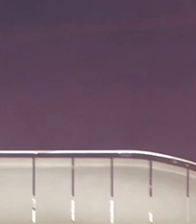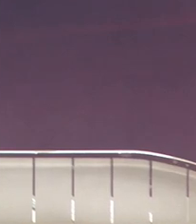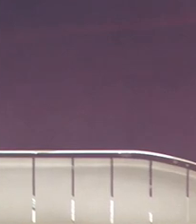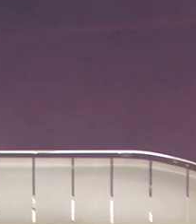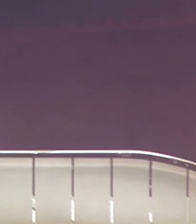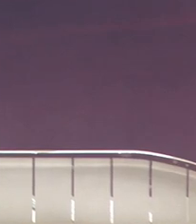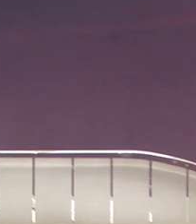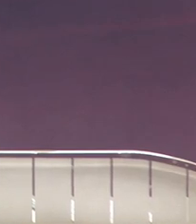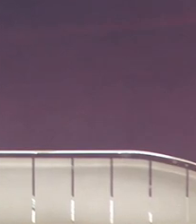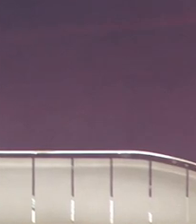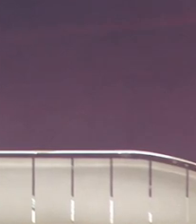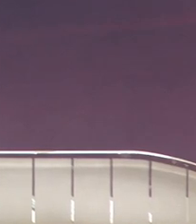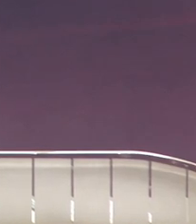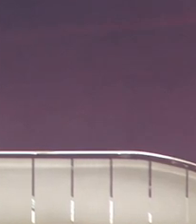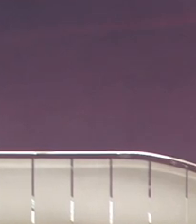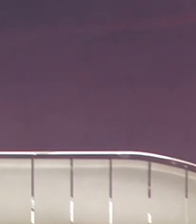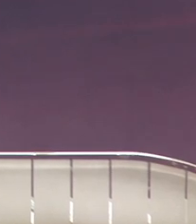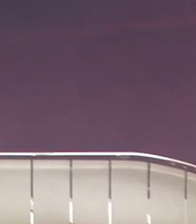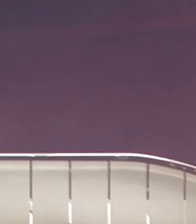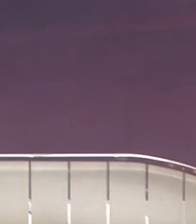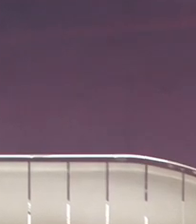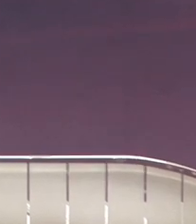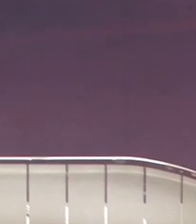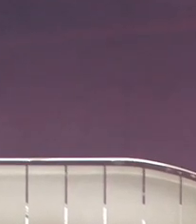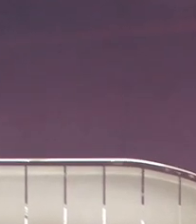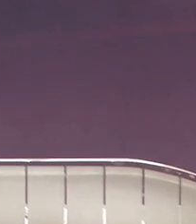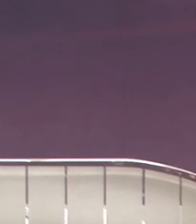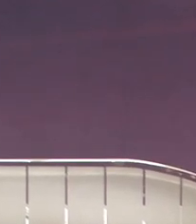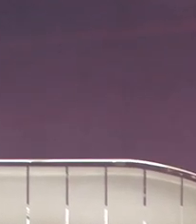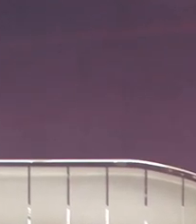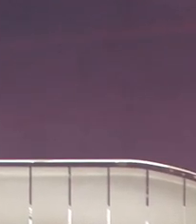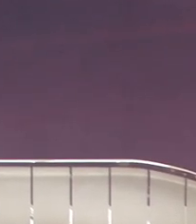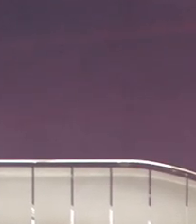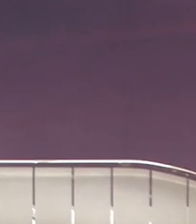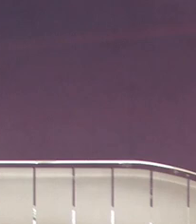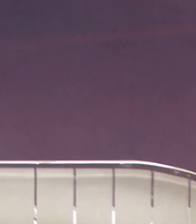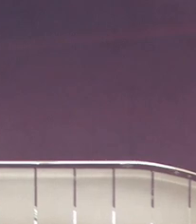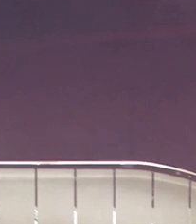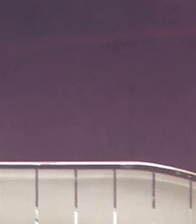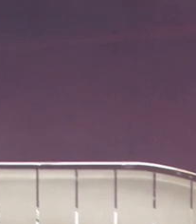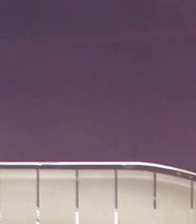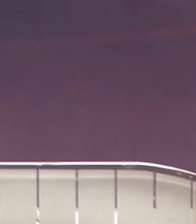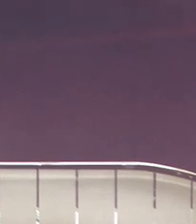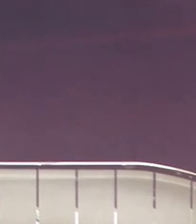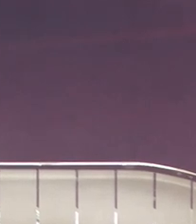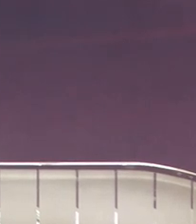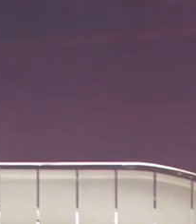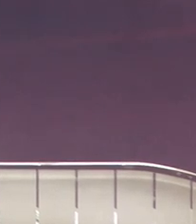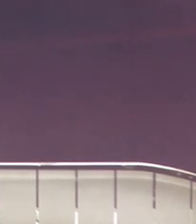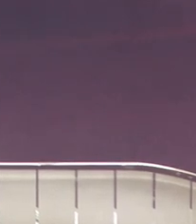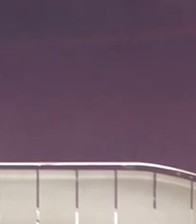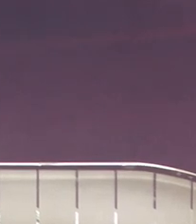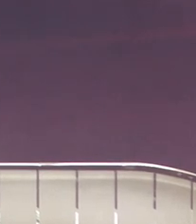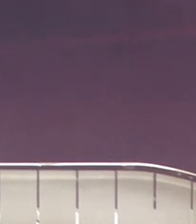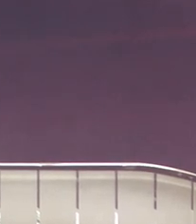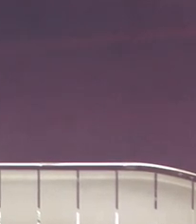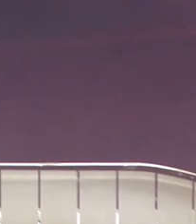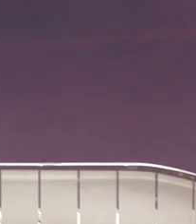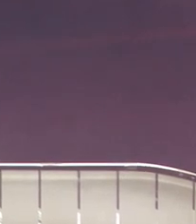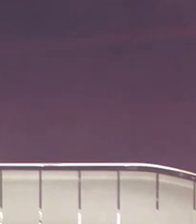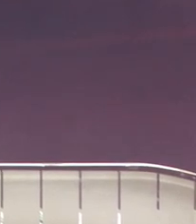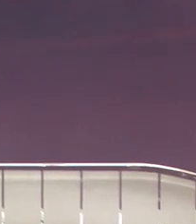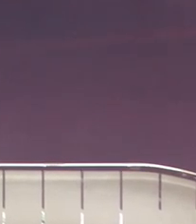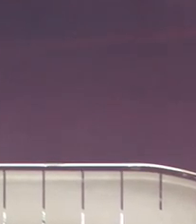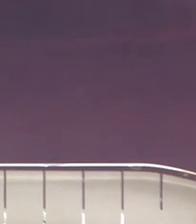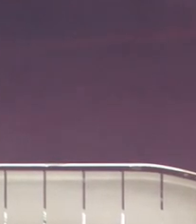주 예수 그리스도의 은혜와 하나님의 아버지의 사랑 하심과 보혜사 성령님의 교통